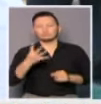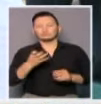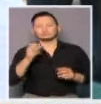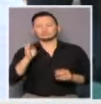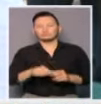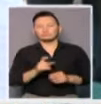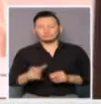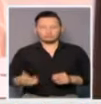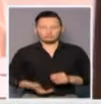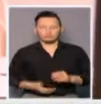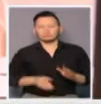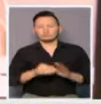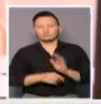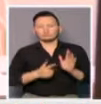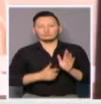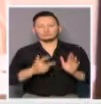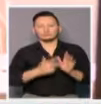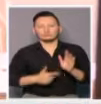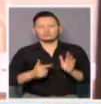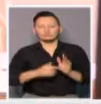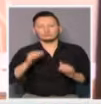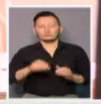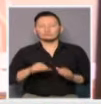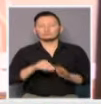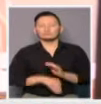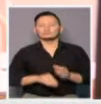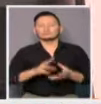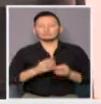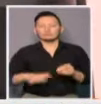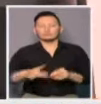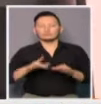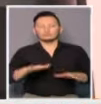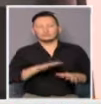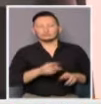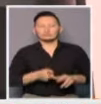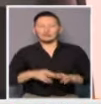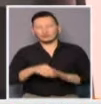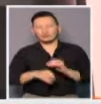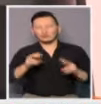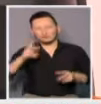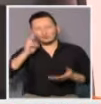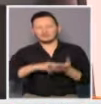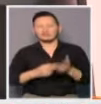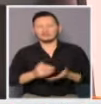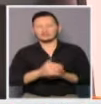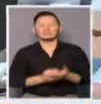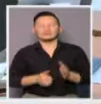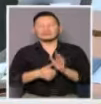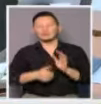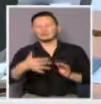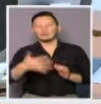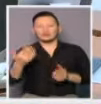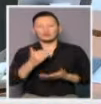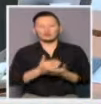1 400 000 человек. Из них более 787 тысяч в территориальных отделах центральных государственных органов,